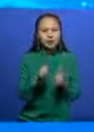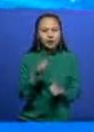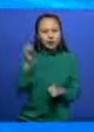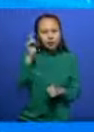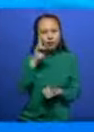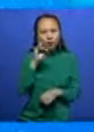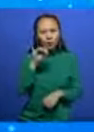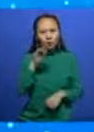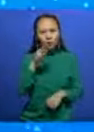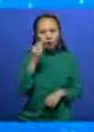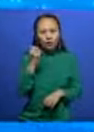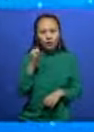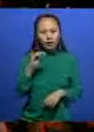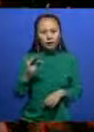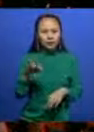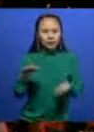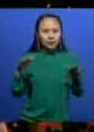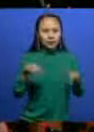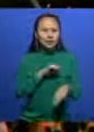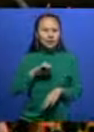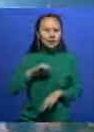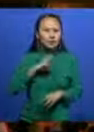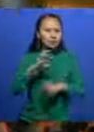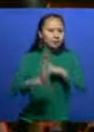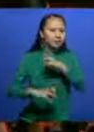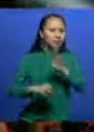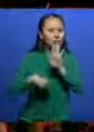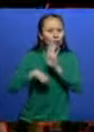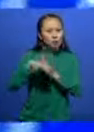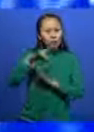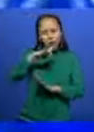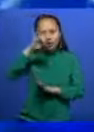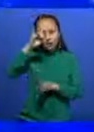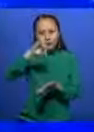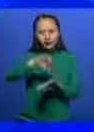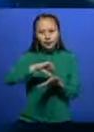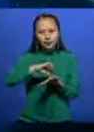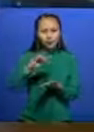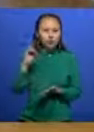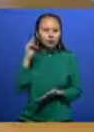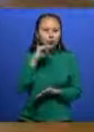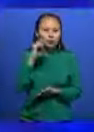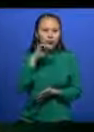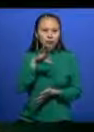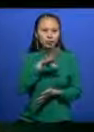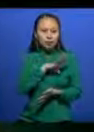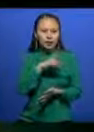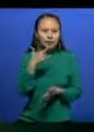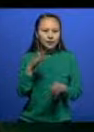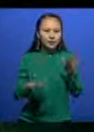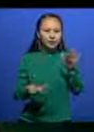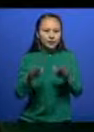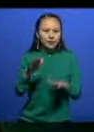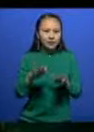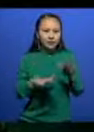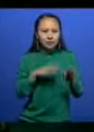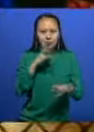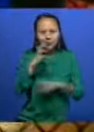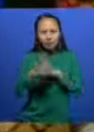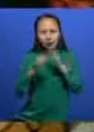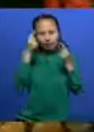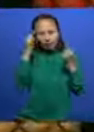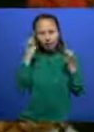Файт тұжырымдамасы бойынша әлемнің кіл мықтылары жиналған турнирде қазақ жігіттері ерлік жасады. Қандастарымыз үш салмақ дәрежесі бойынша әлем чемпионы